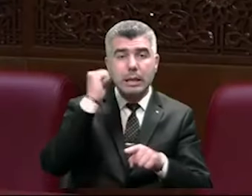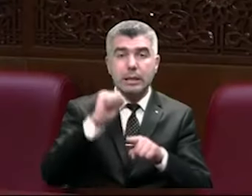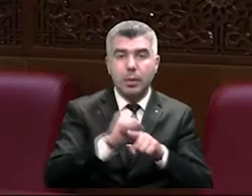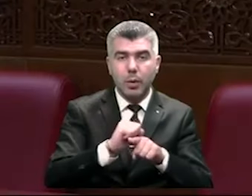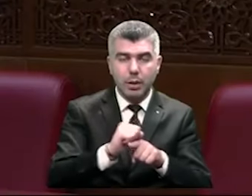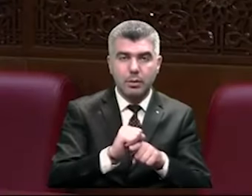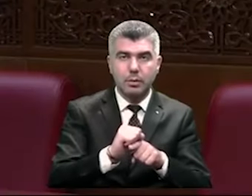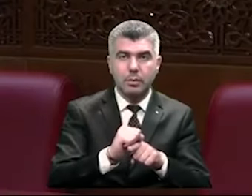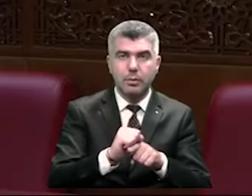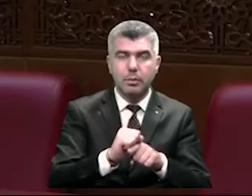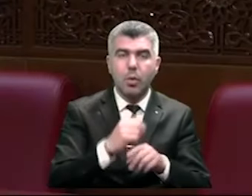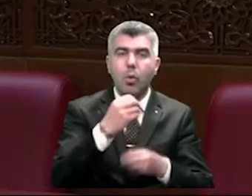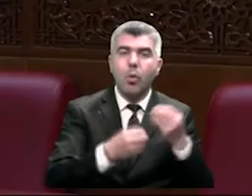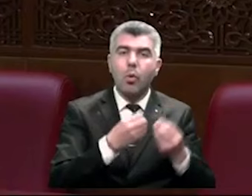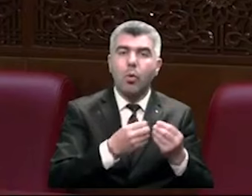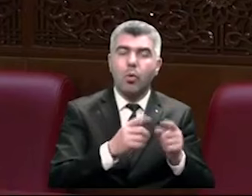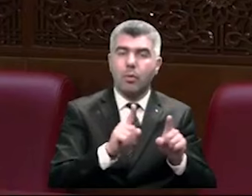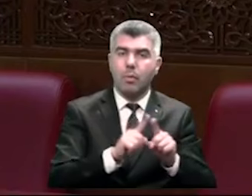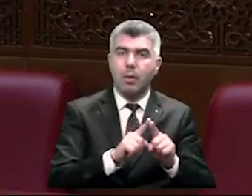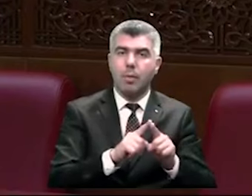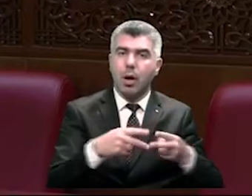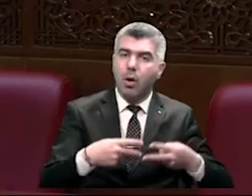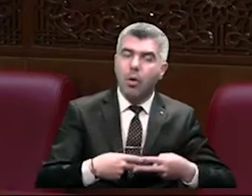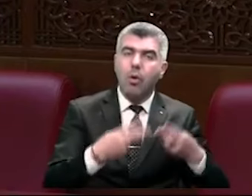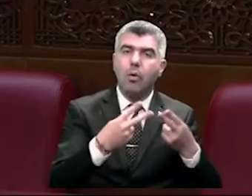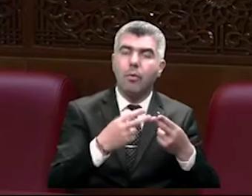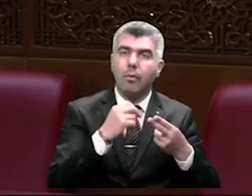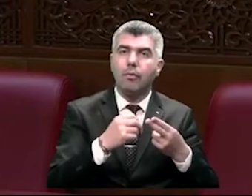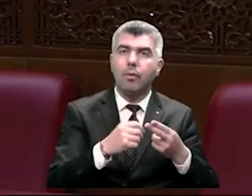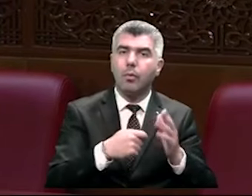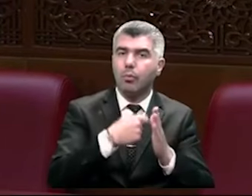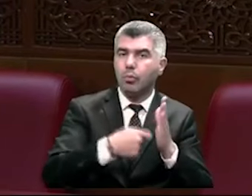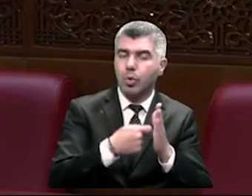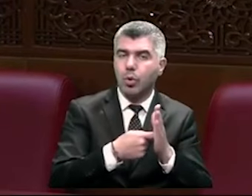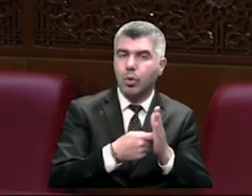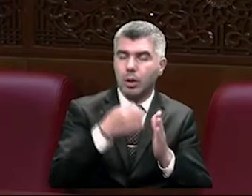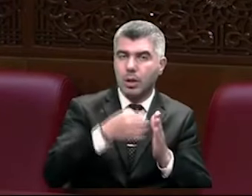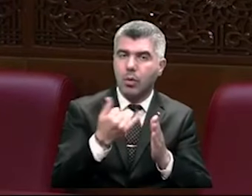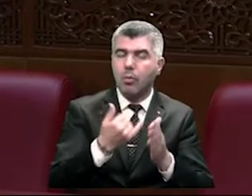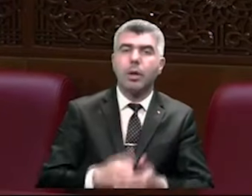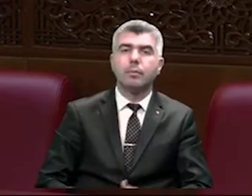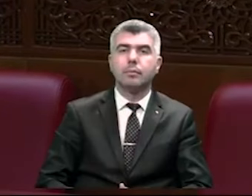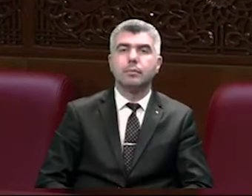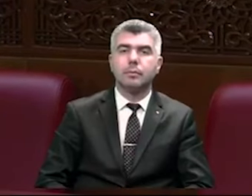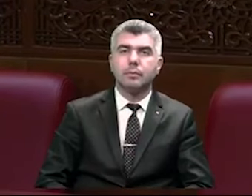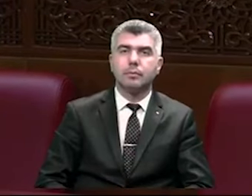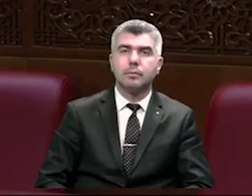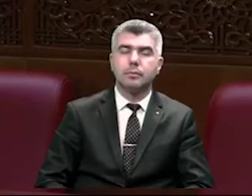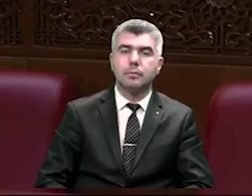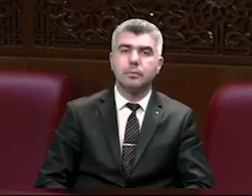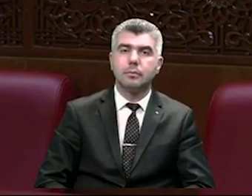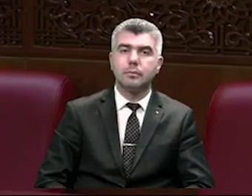كذلك بالنسبه للتنزيل ديال هذا الورش هذا الورش الكبير